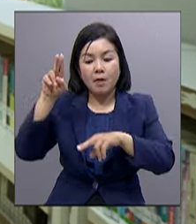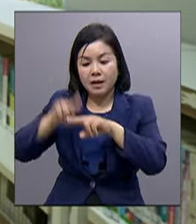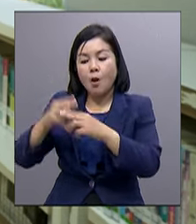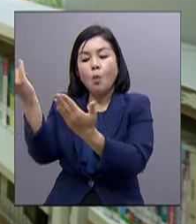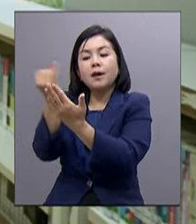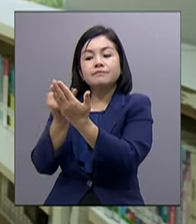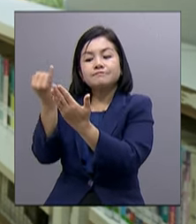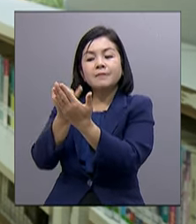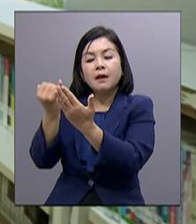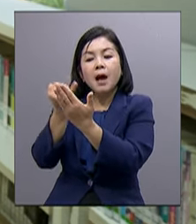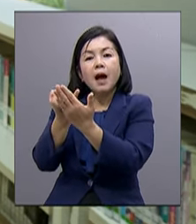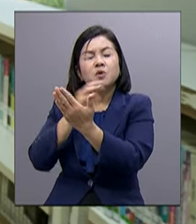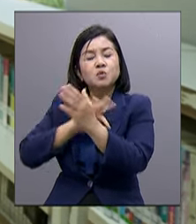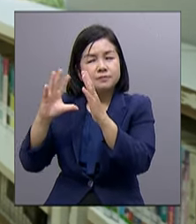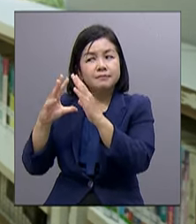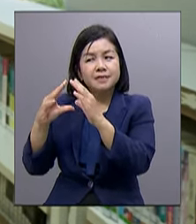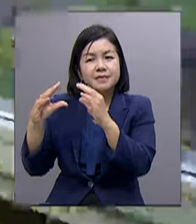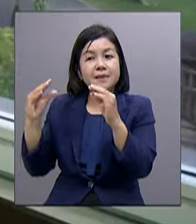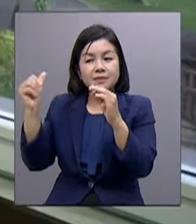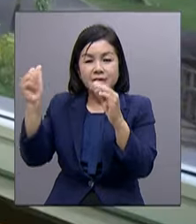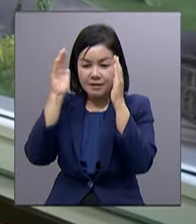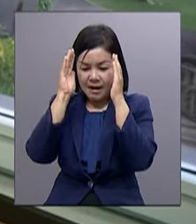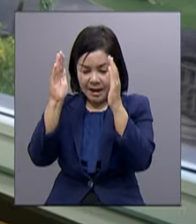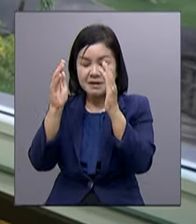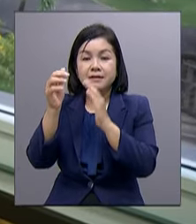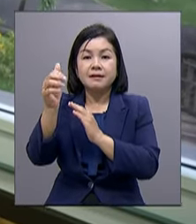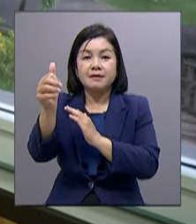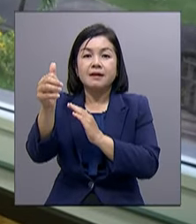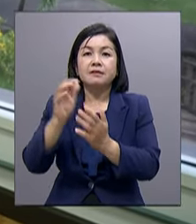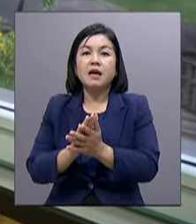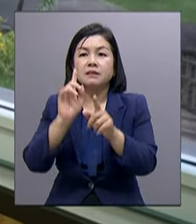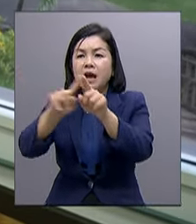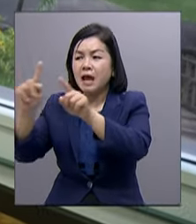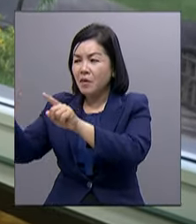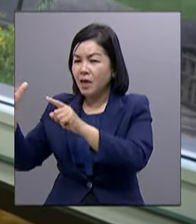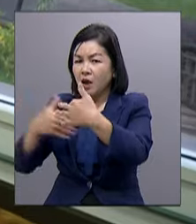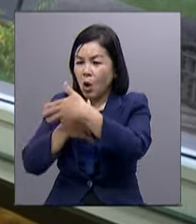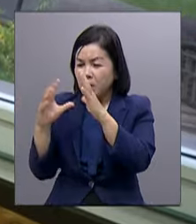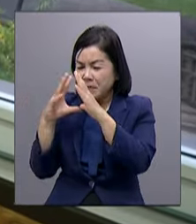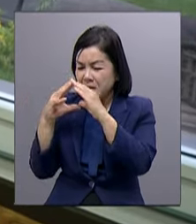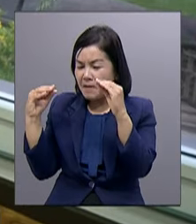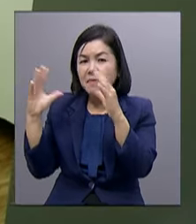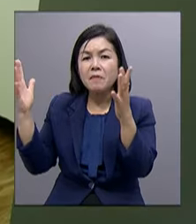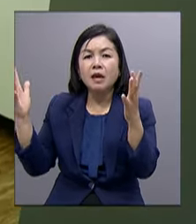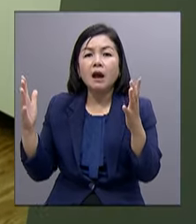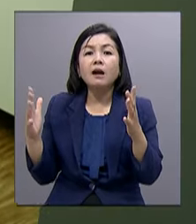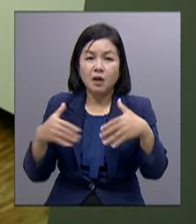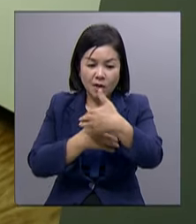าที่นี่มันค่อนข้างเงียบครับมีสมาธิดีครับเพราะว่าที่อื่นไม่ค่อยมีที่นั่งทำอย่างนี้ครับ